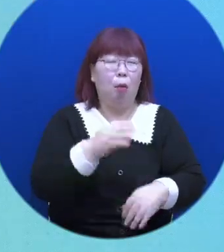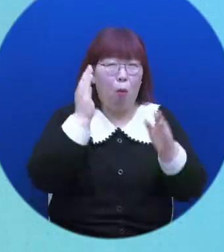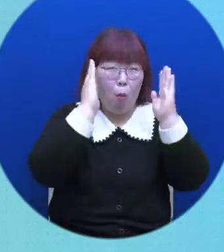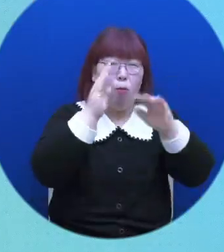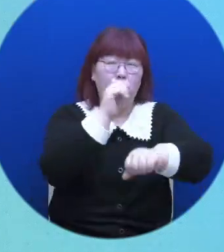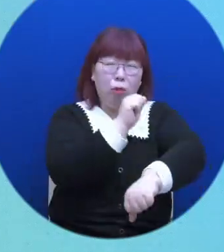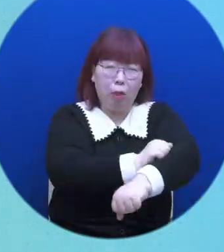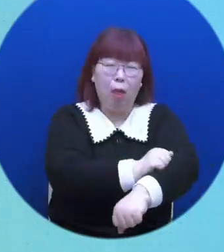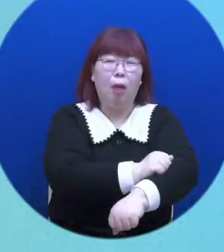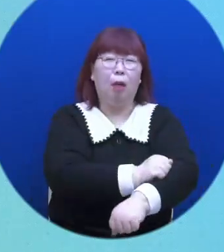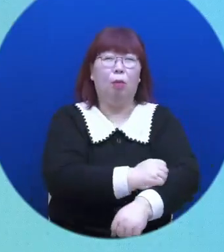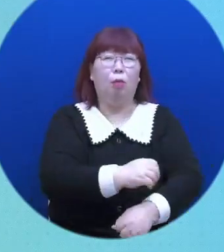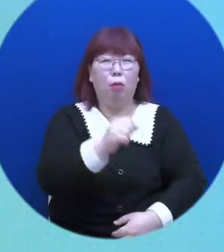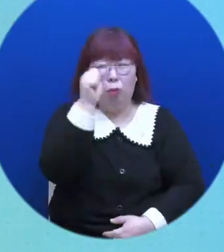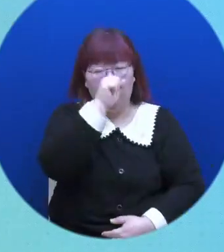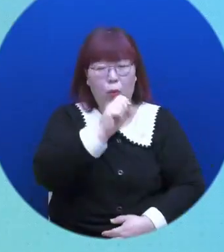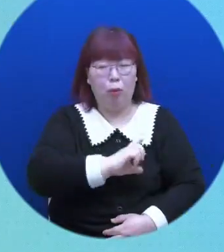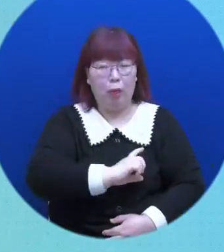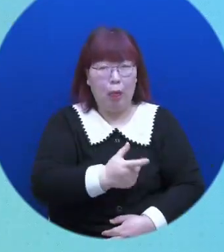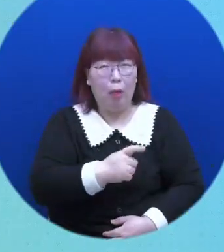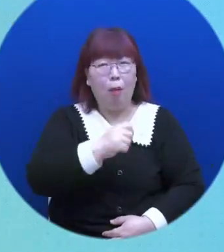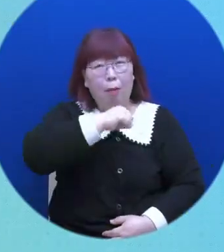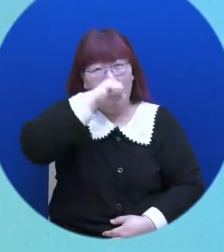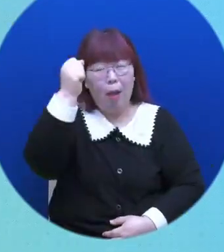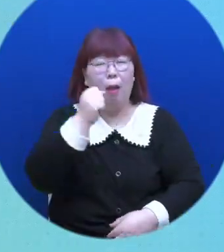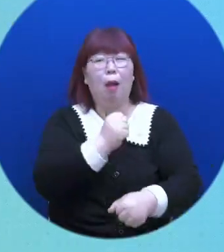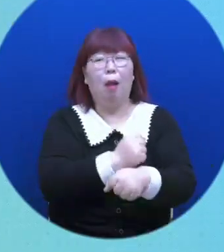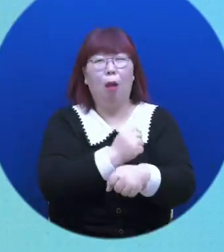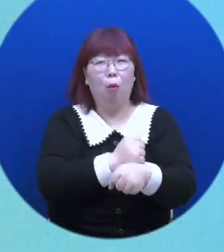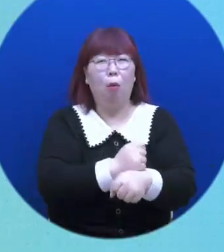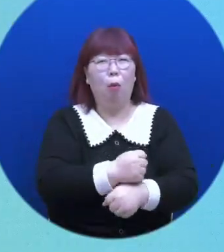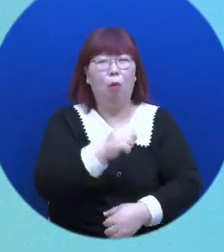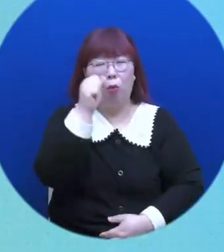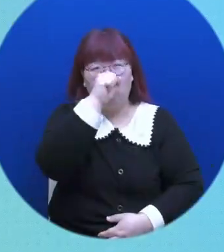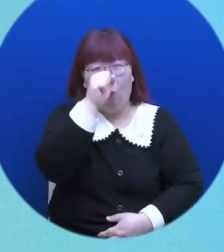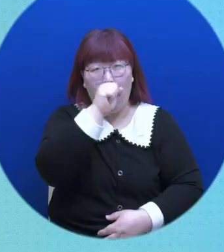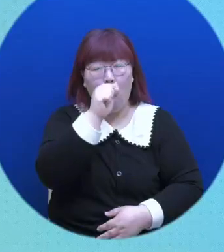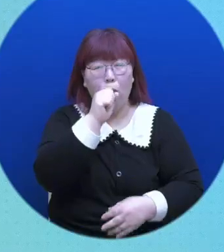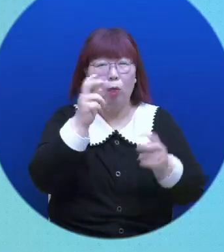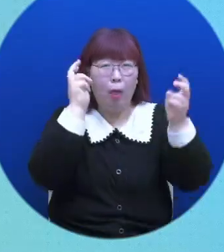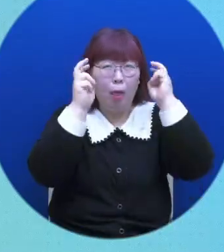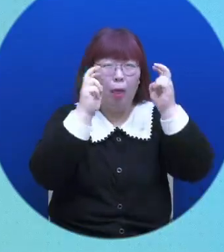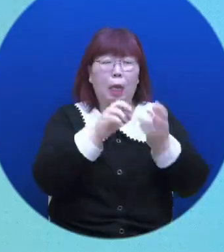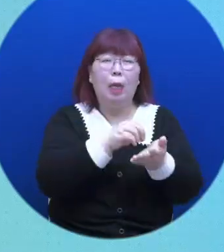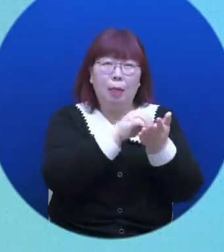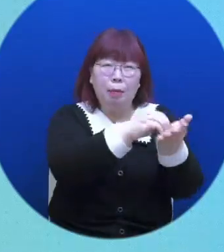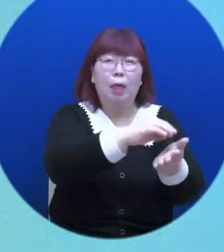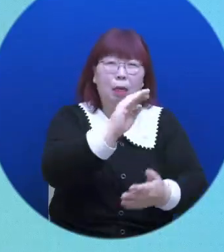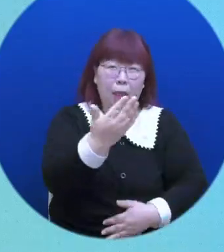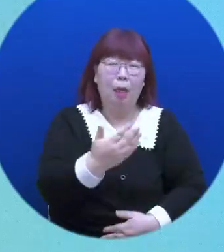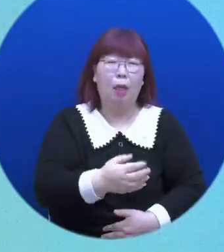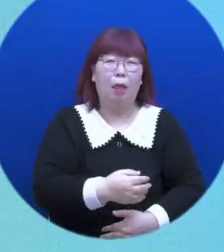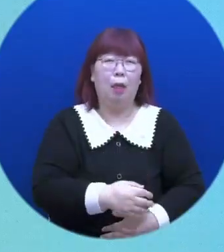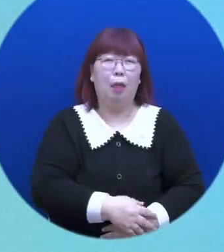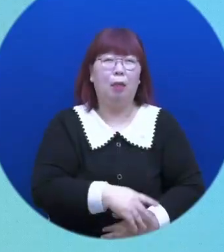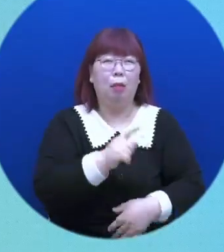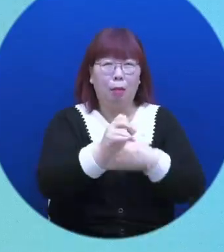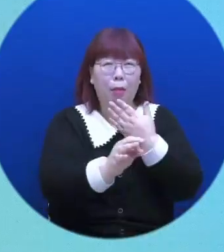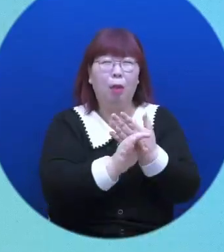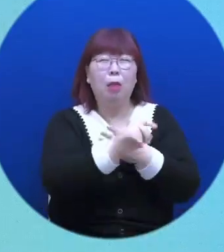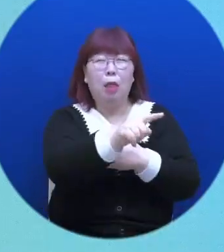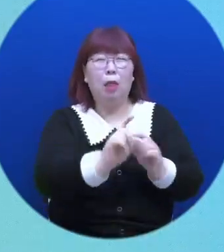좋은 자격증도 따야 하고 좋은 기업에 들어가야 돼. 그래야